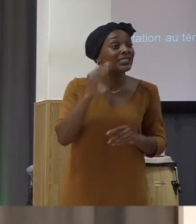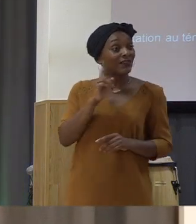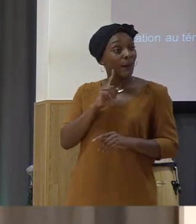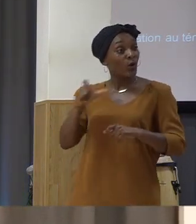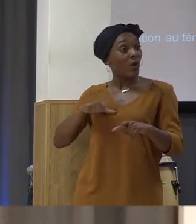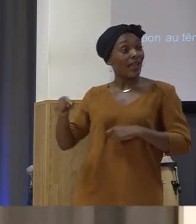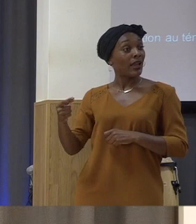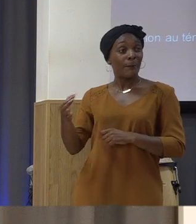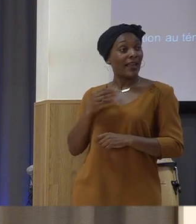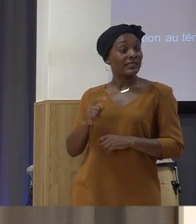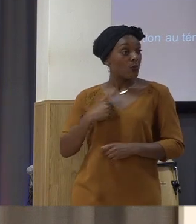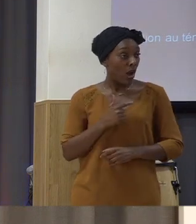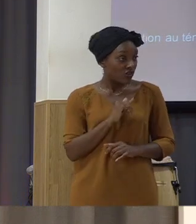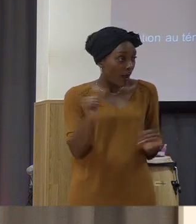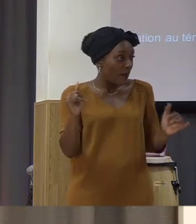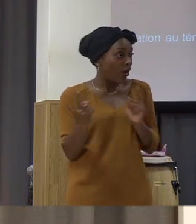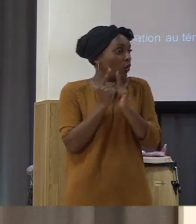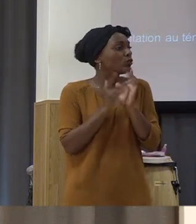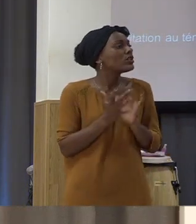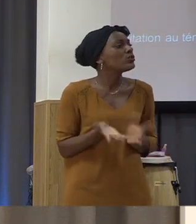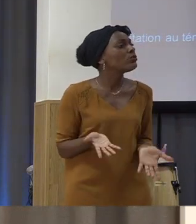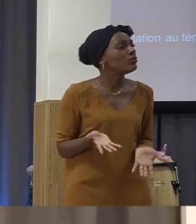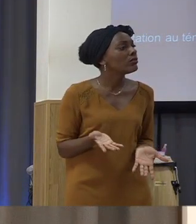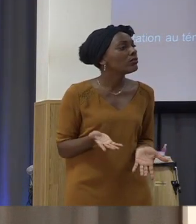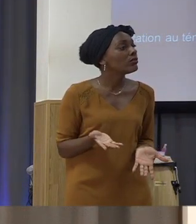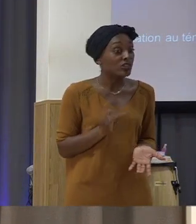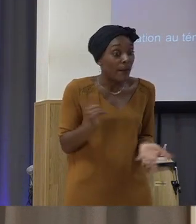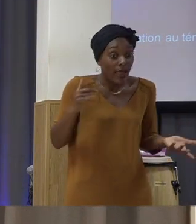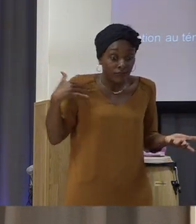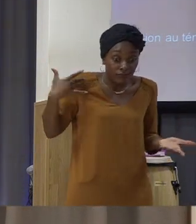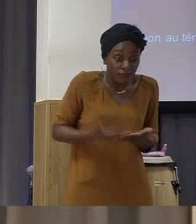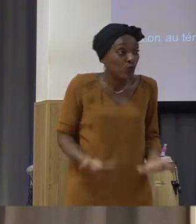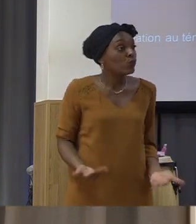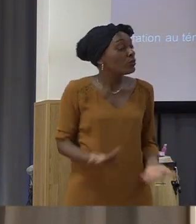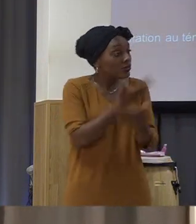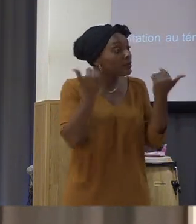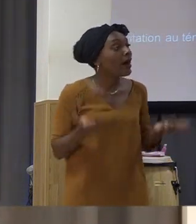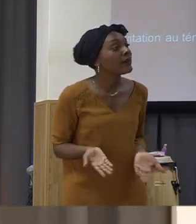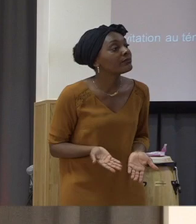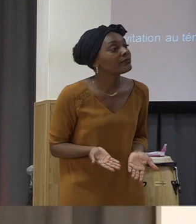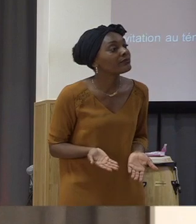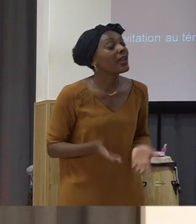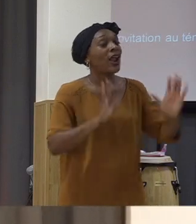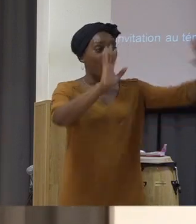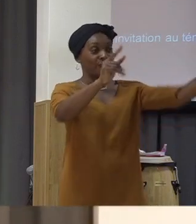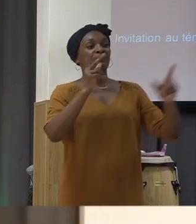témoigné, peut-être que je n'aurais pas connu ce qui s'est passé par la suite. Alors en tout cas, je suis donc